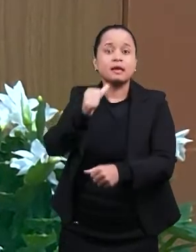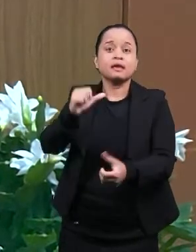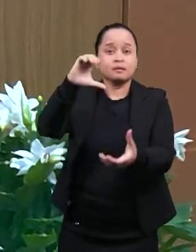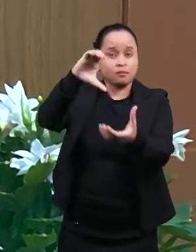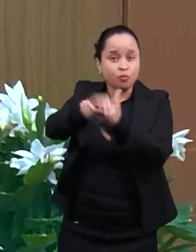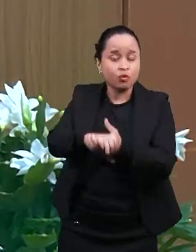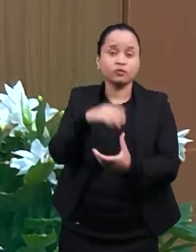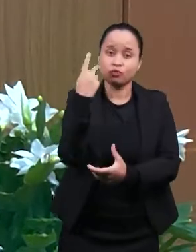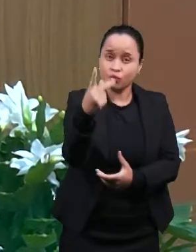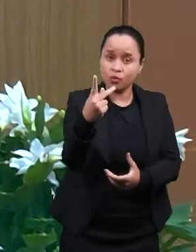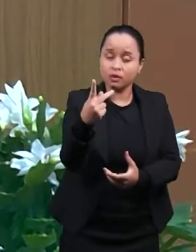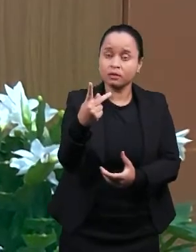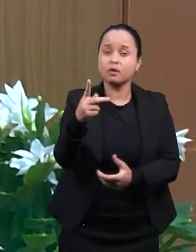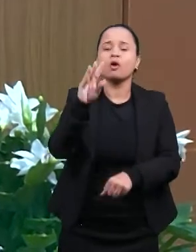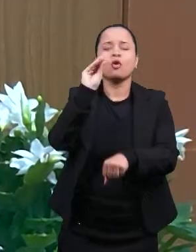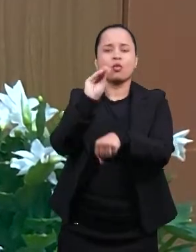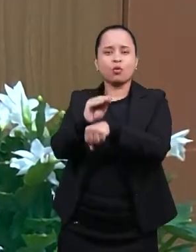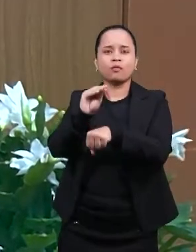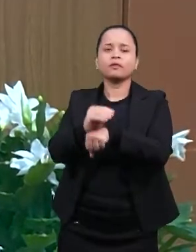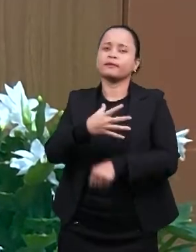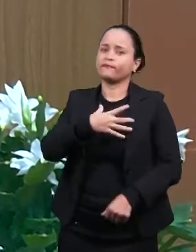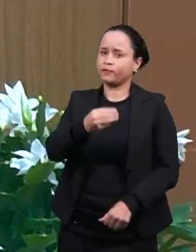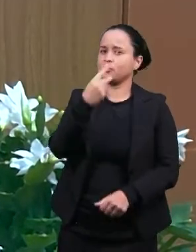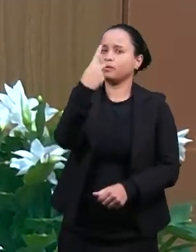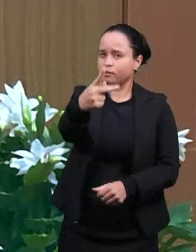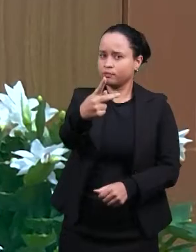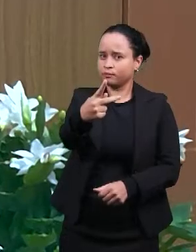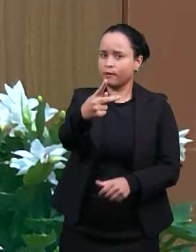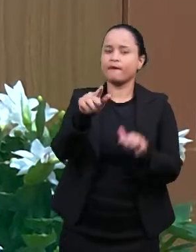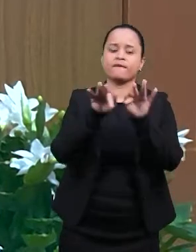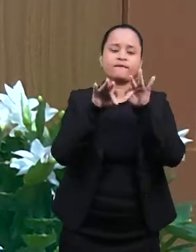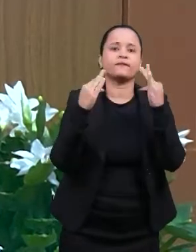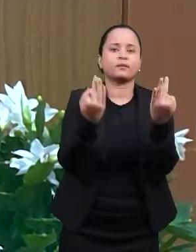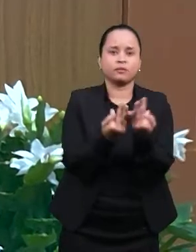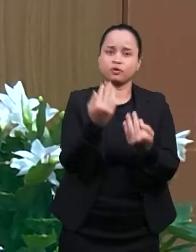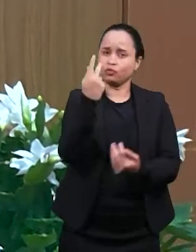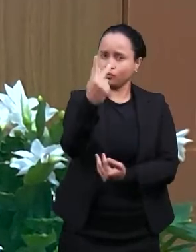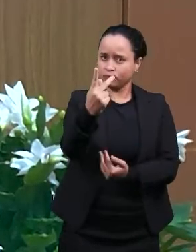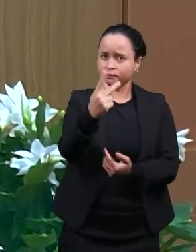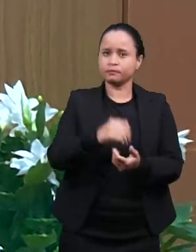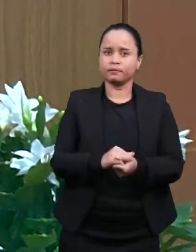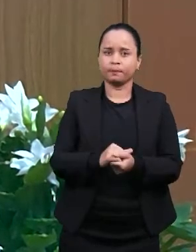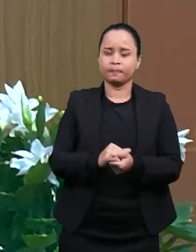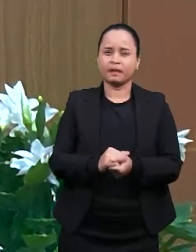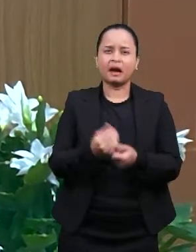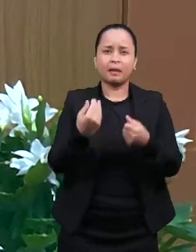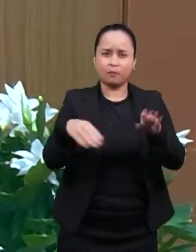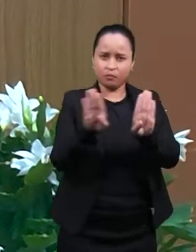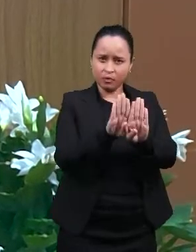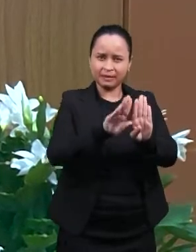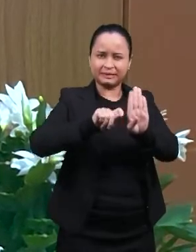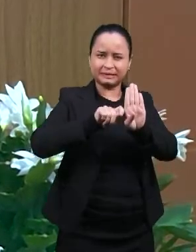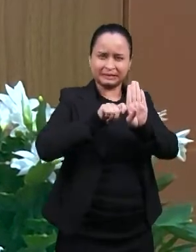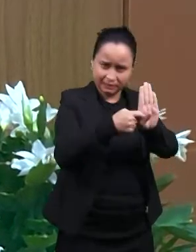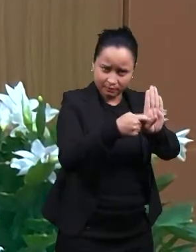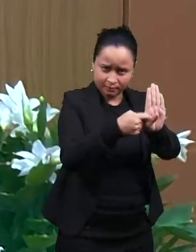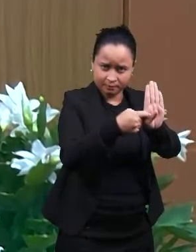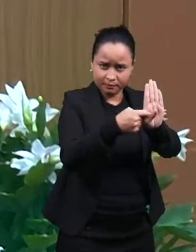женах ваших, о детях ваших, о семье вашей. Закройте